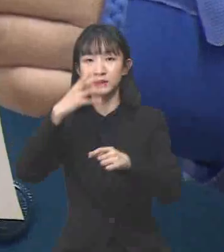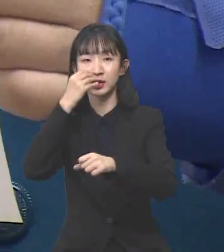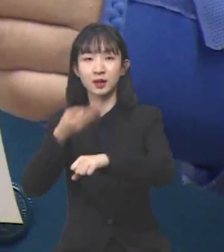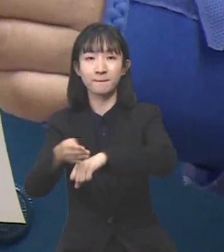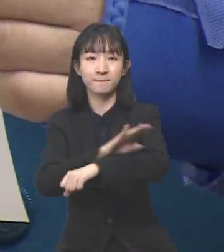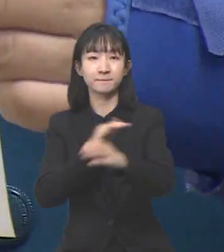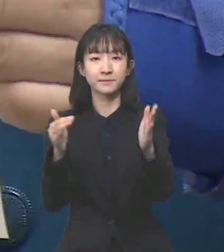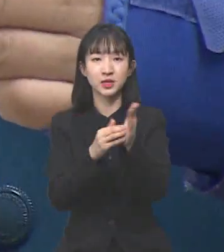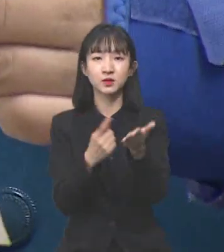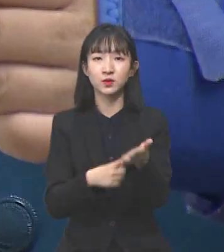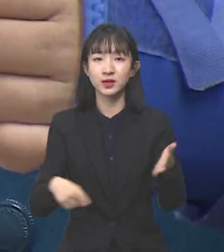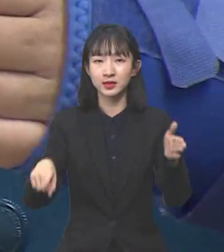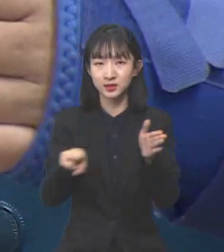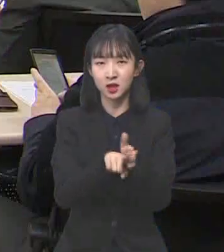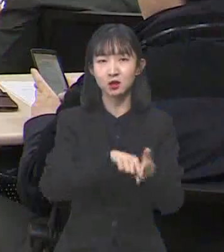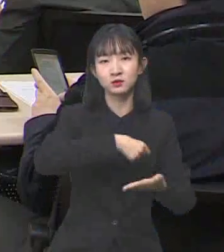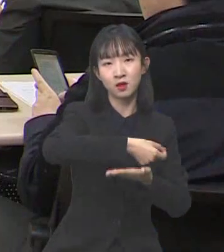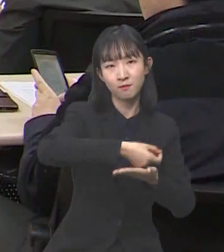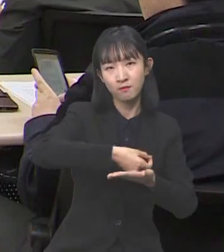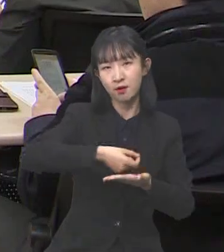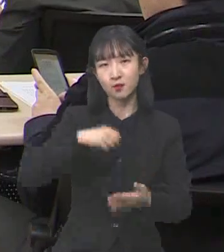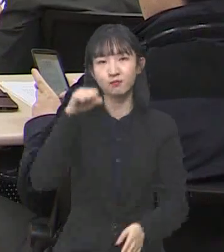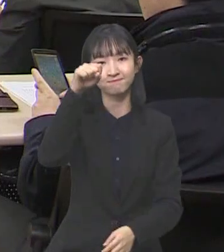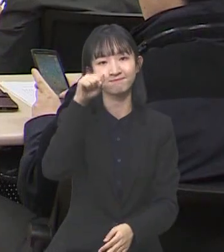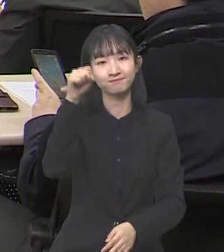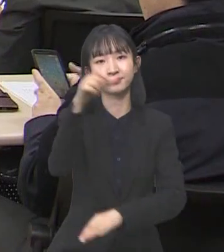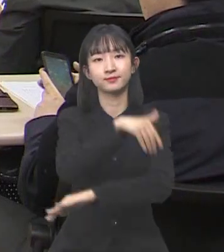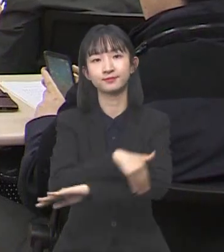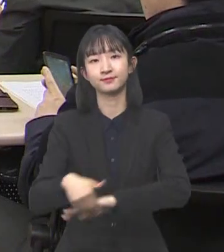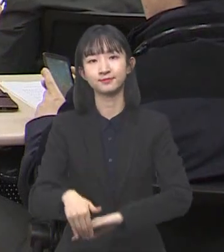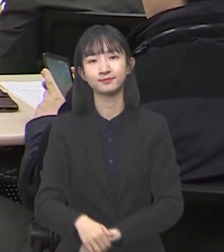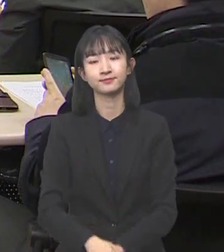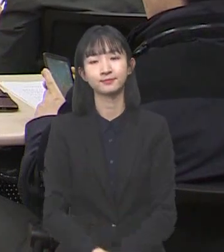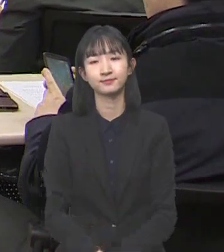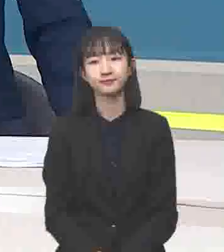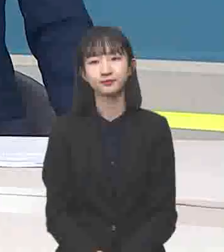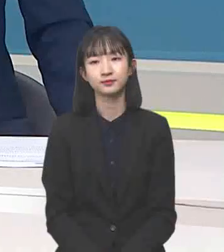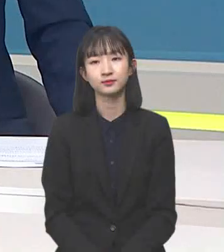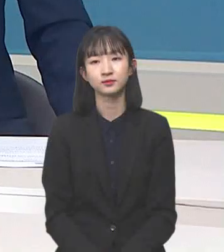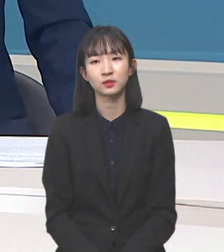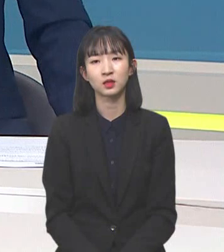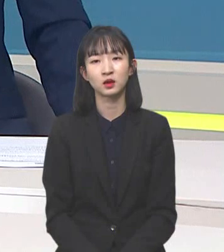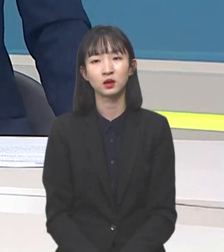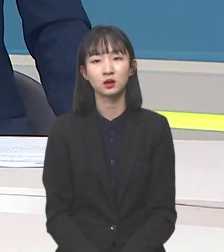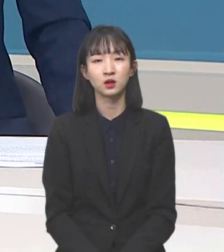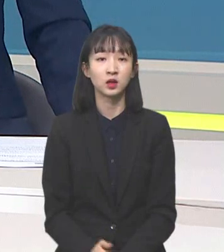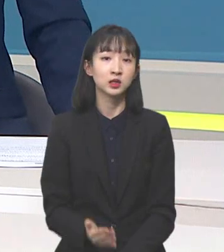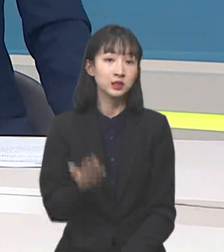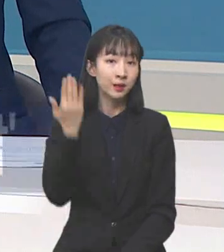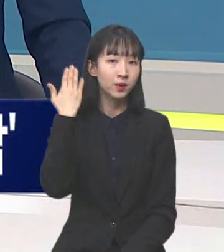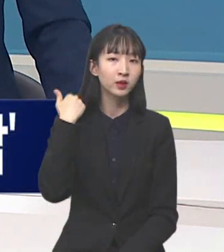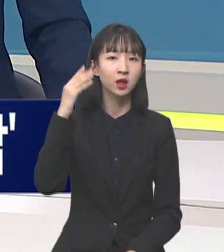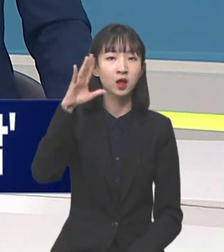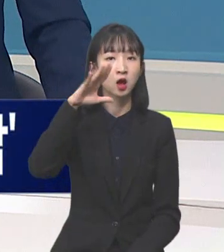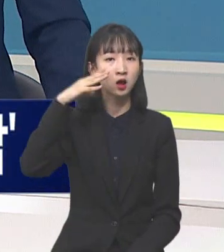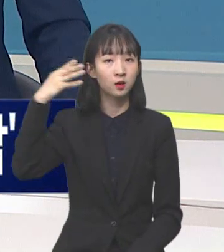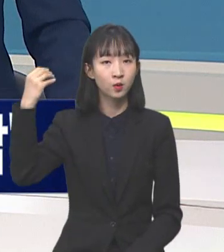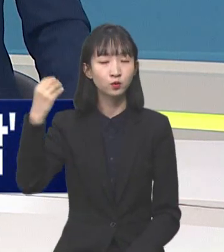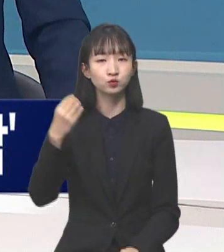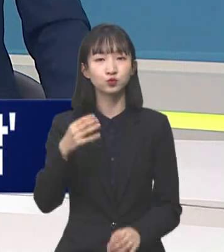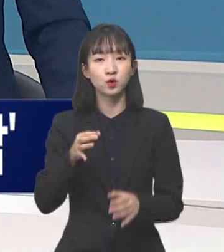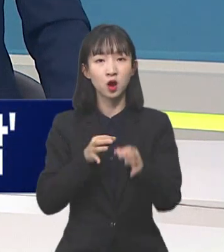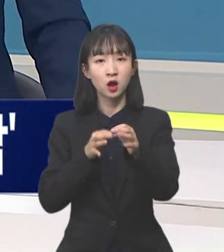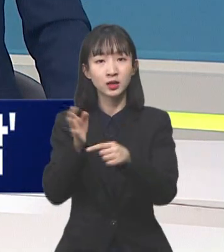캠페인을 전개할 예정입니다 티브로드 뉴스 배상민 입니다 화제로 전술 햇던 소래포구